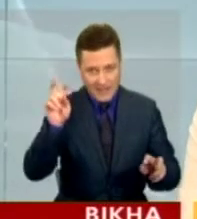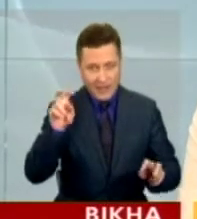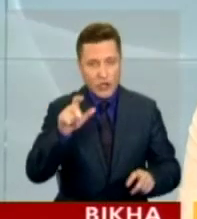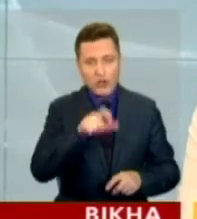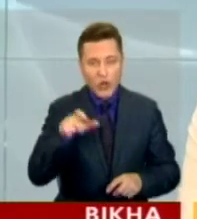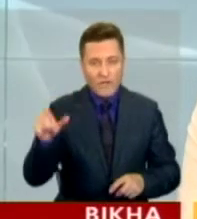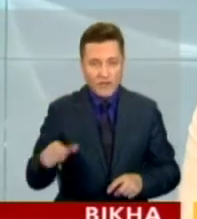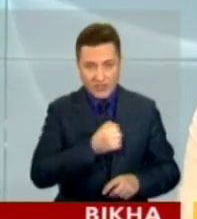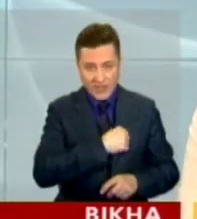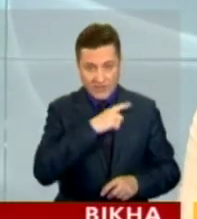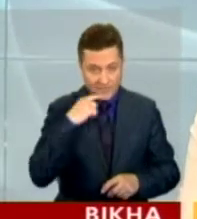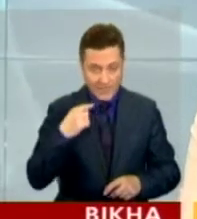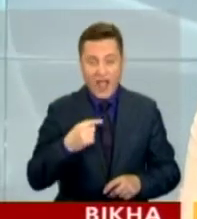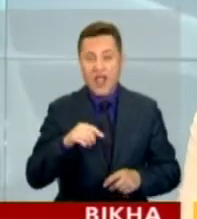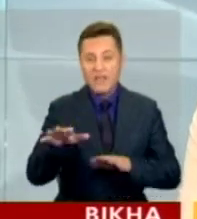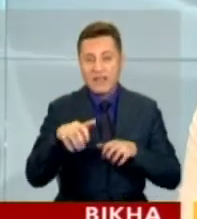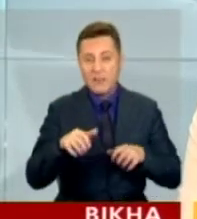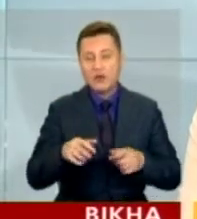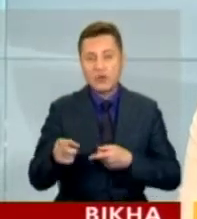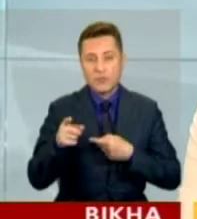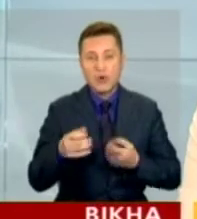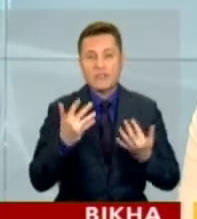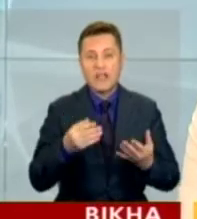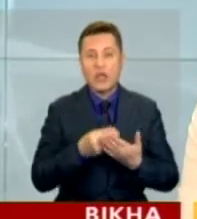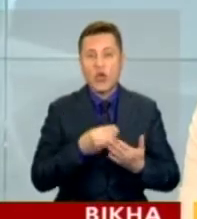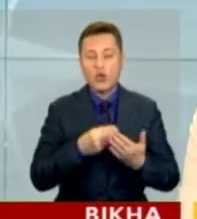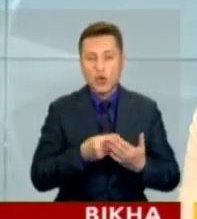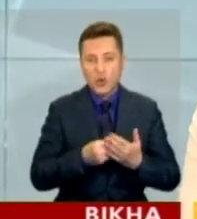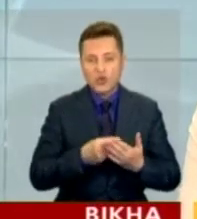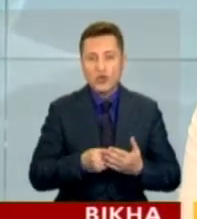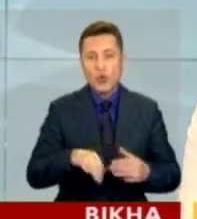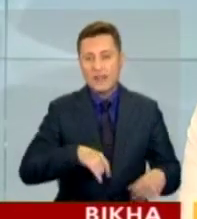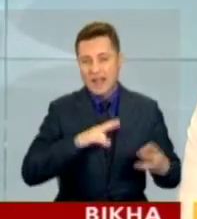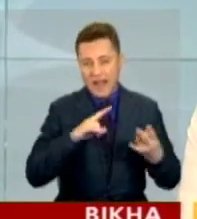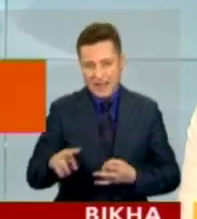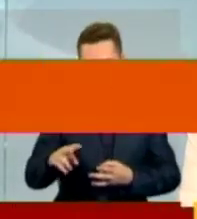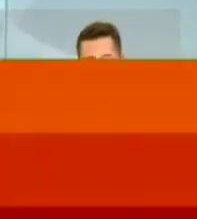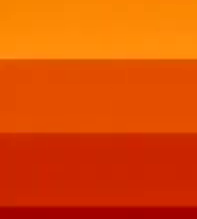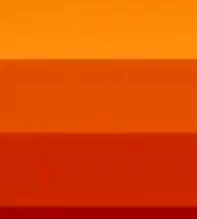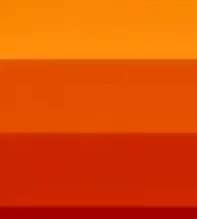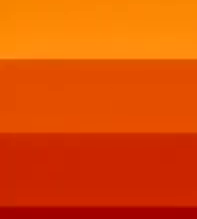них зброю. Скільки коштують терористи гуртом і в роздріб, дізнавався Ігор Левинок.